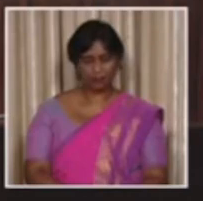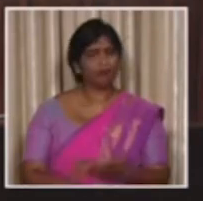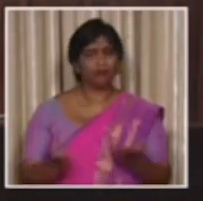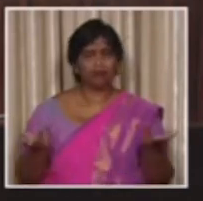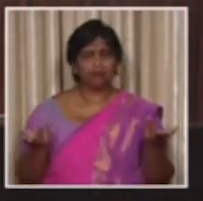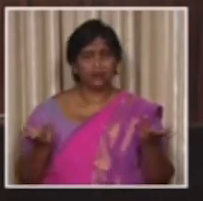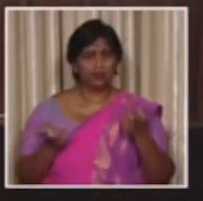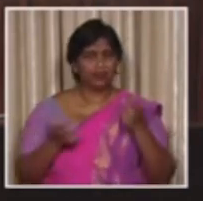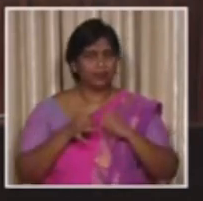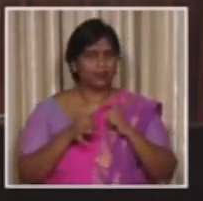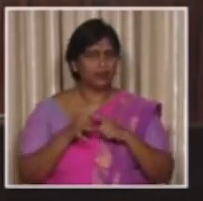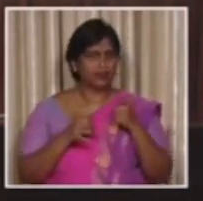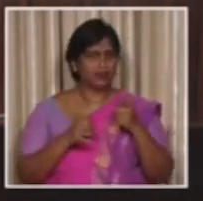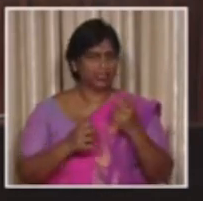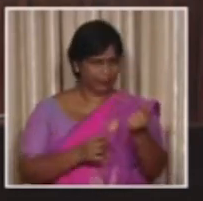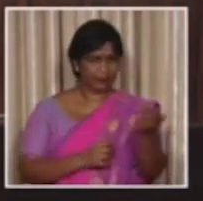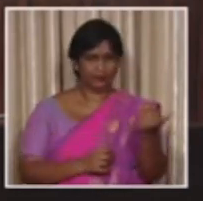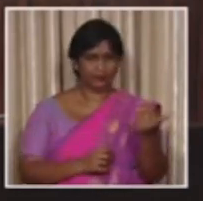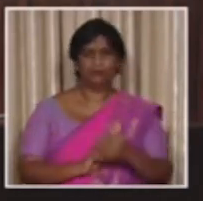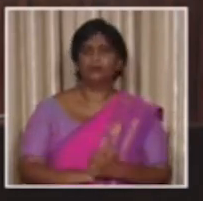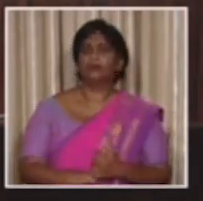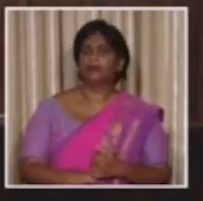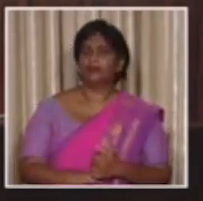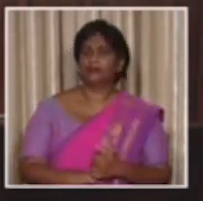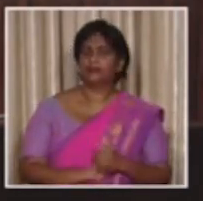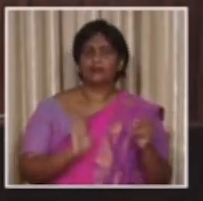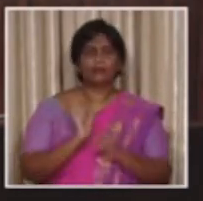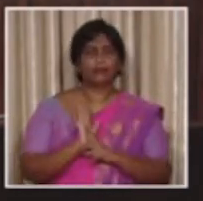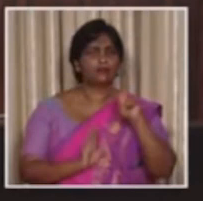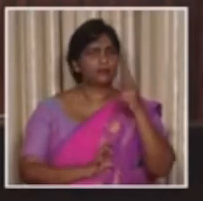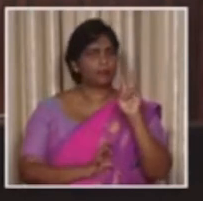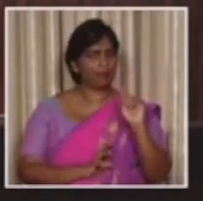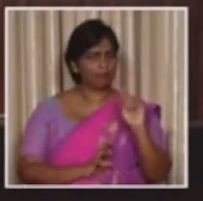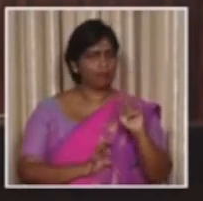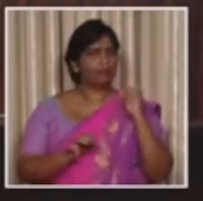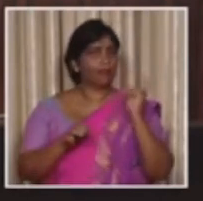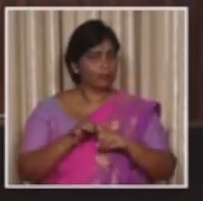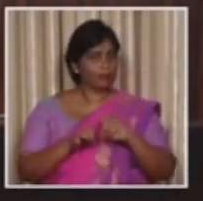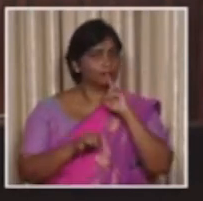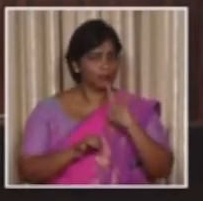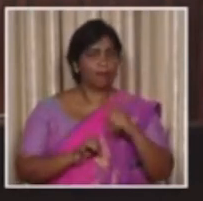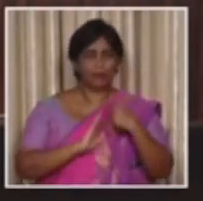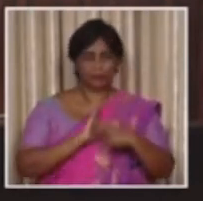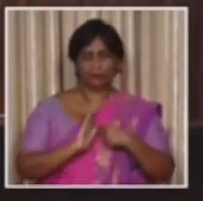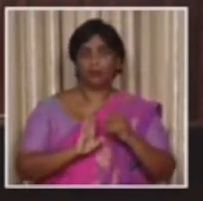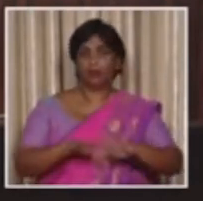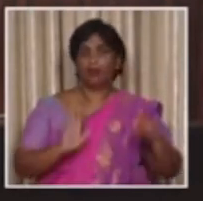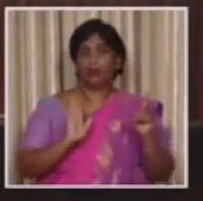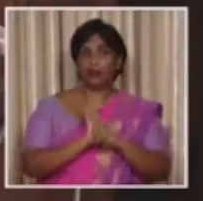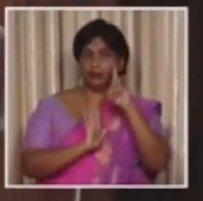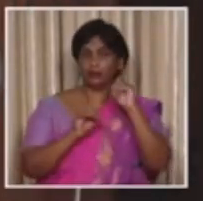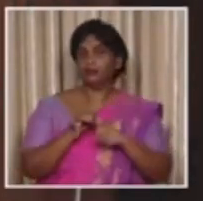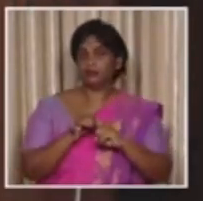මොකද්ද වීරි සුමන මන්ත්‍රීතුමා කියන්නේ ඉක්මනට? කතානායකතුමා මේ ලක්ෂ 220 ලක්ෂක ප්‍රශ්නයක් කතා කරන්නේ මේ රටේ. daruwa lakshaka